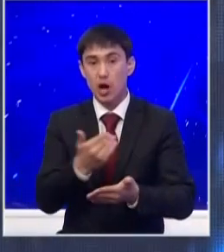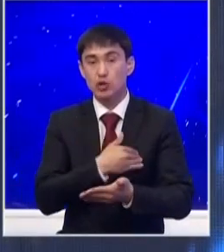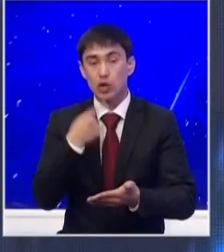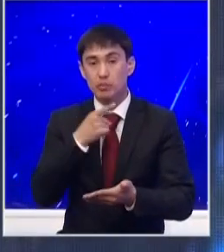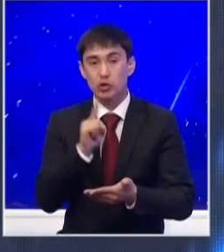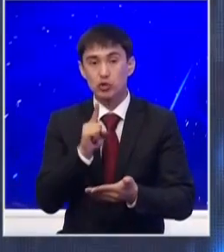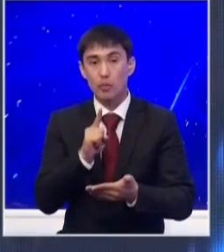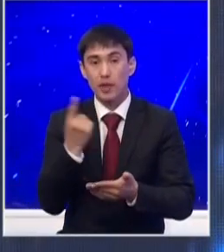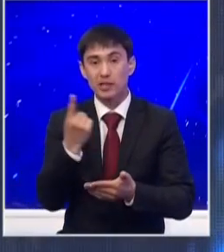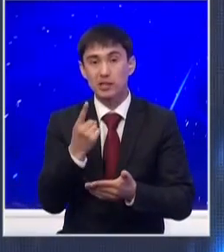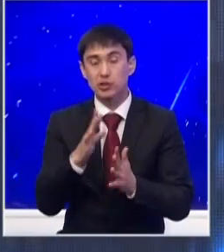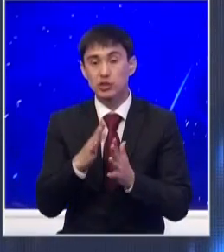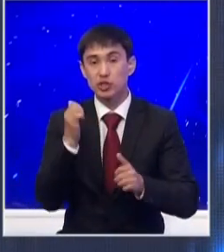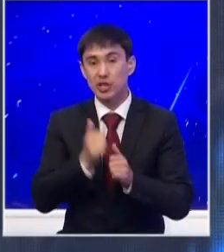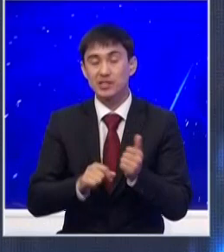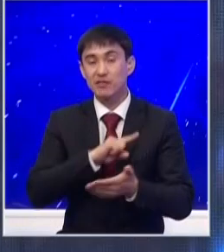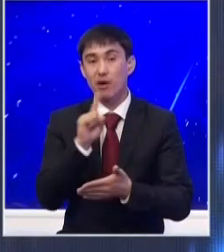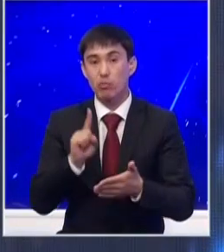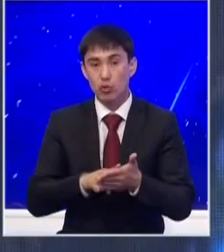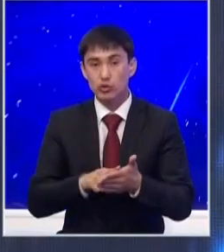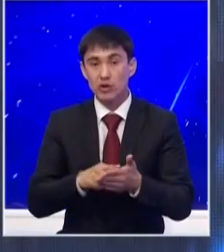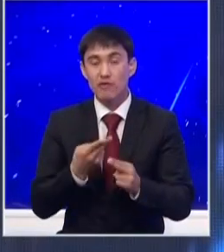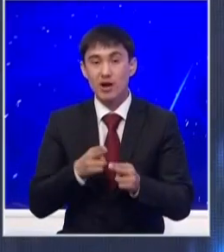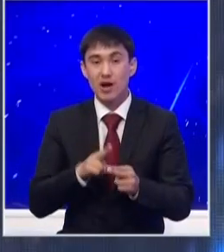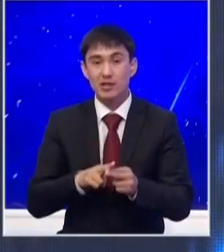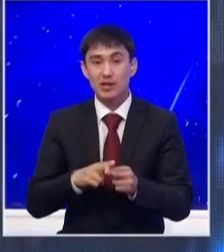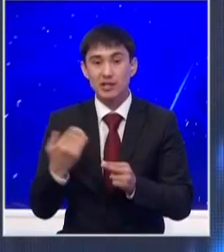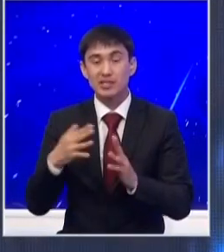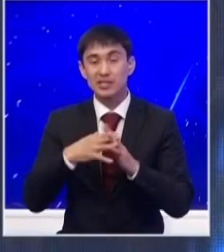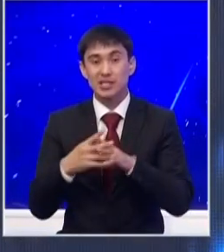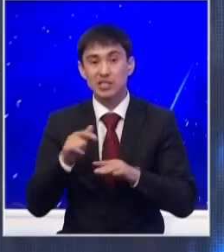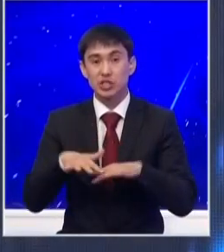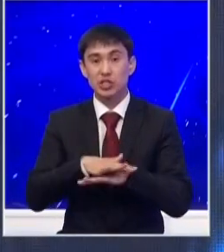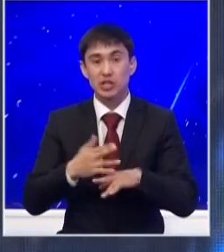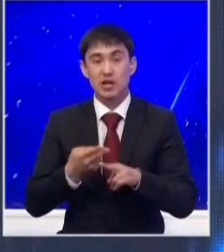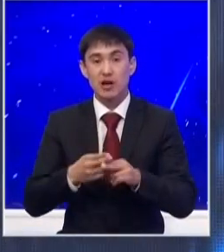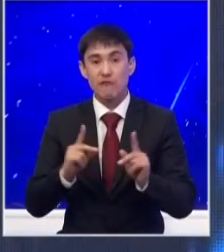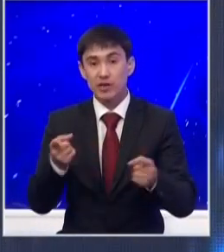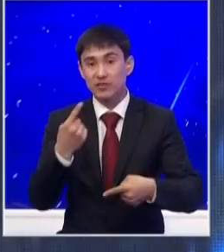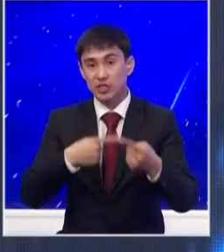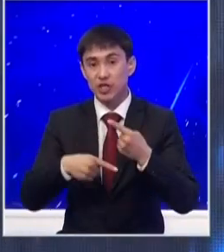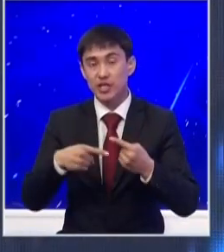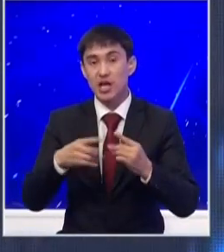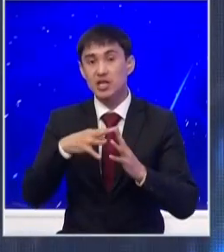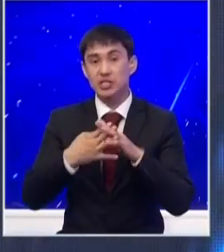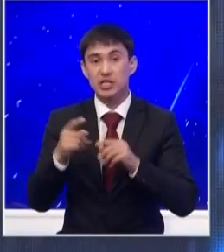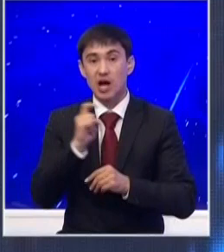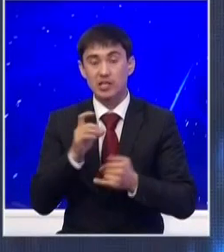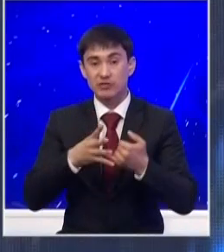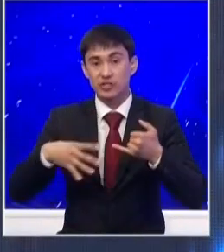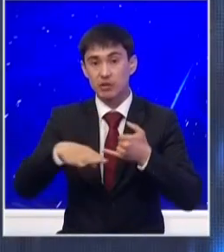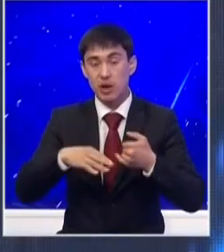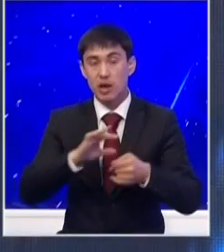отметить что Одним из наиболее часто задаваемых вопросов со стороны сельских жителей является Возвращение сельскохозяйственных